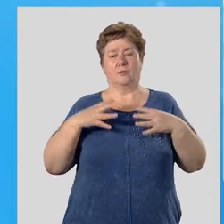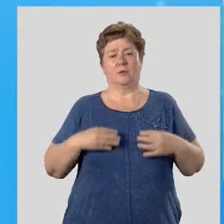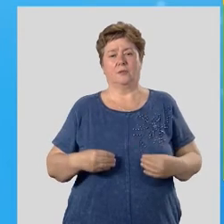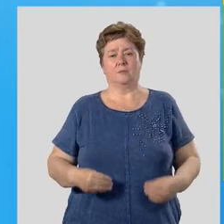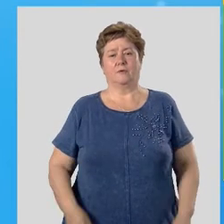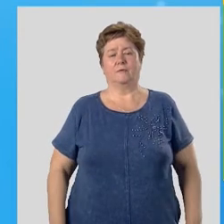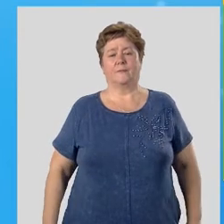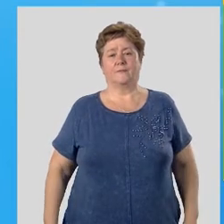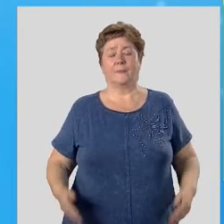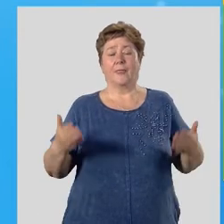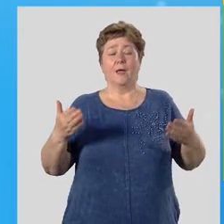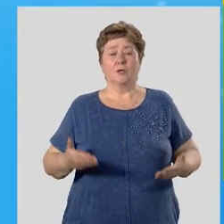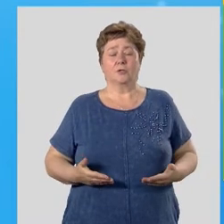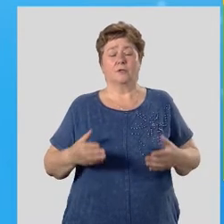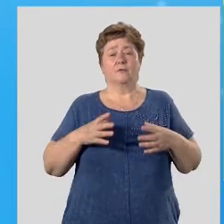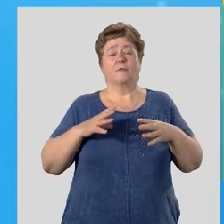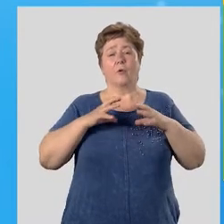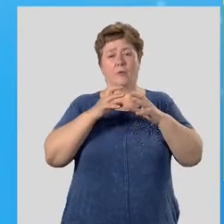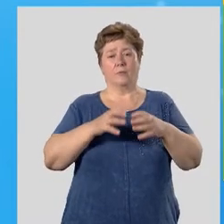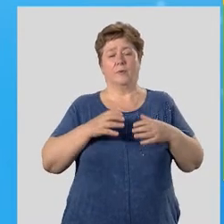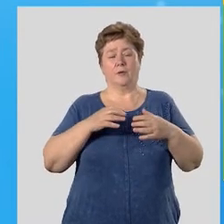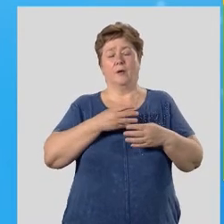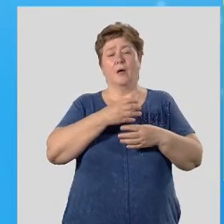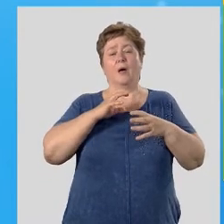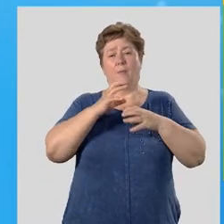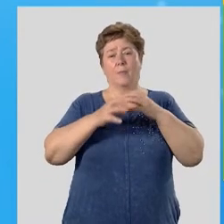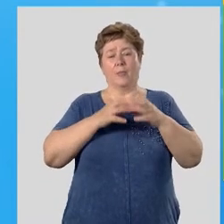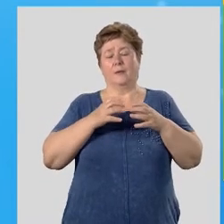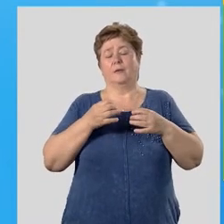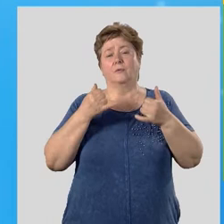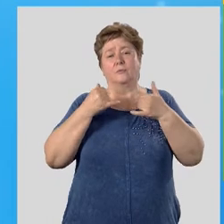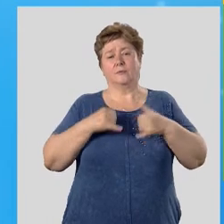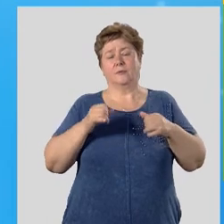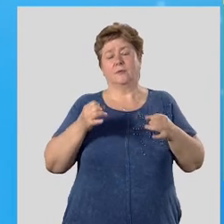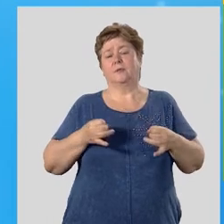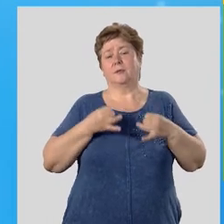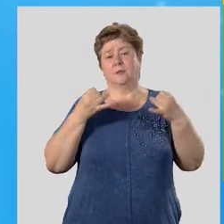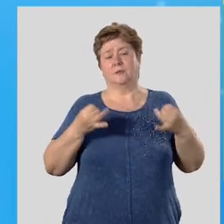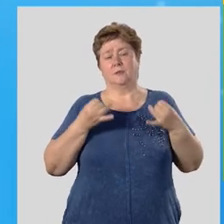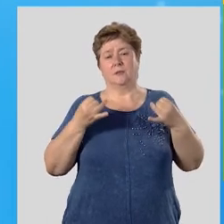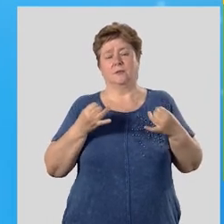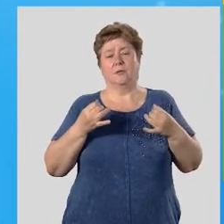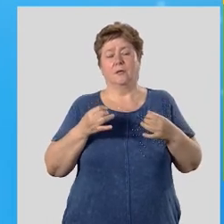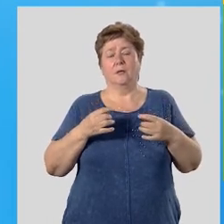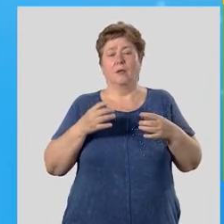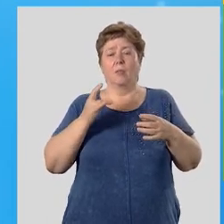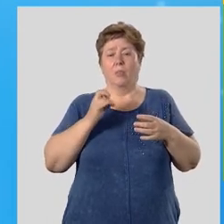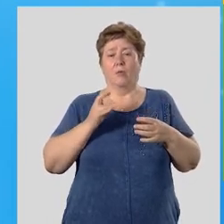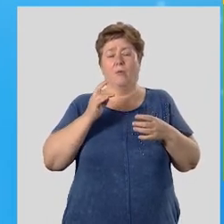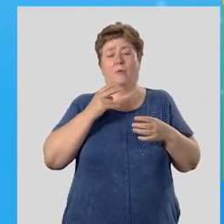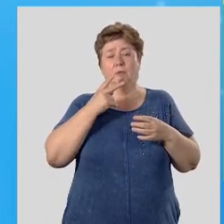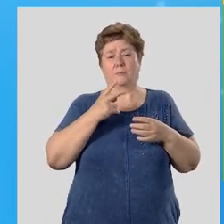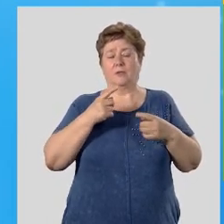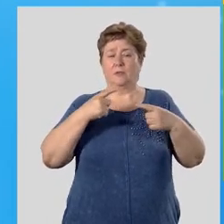организмов. Живой мир нашей планеты необычайно разнообразен, но, несмотря на